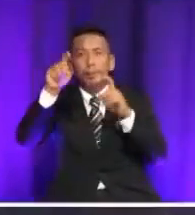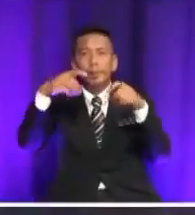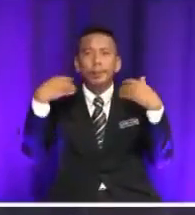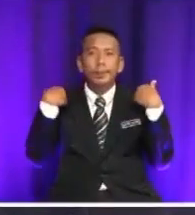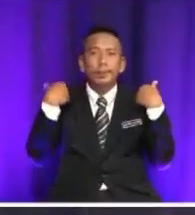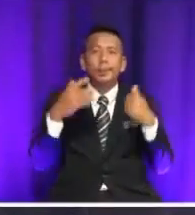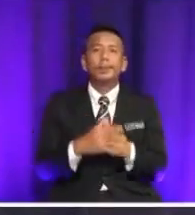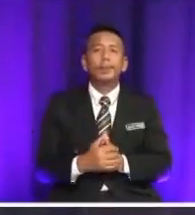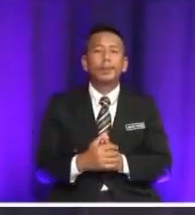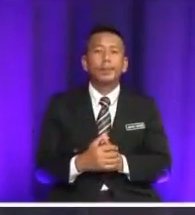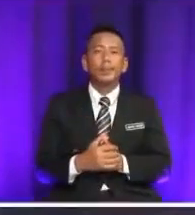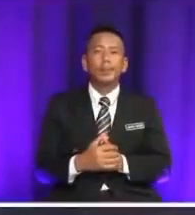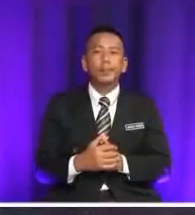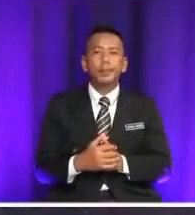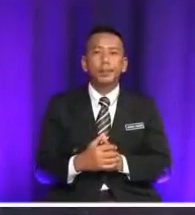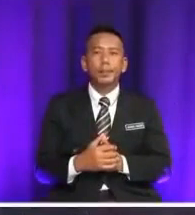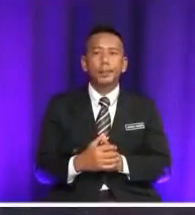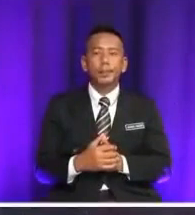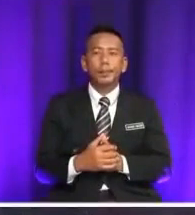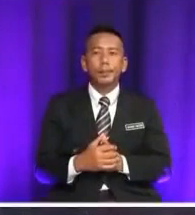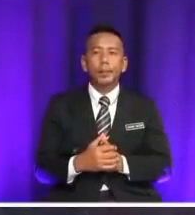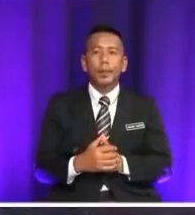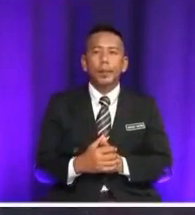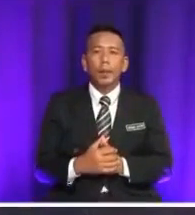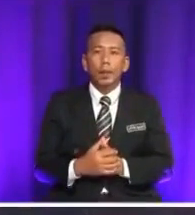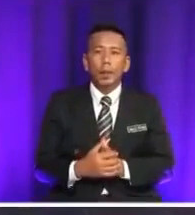ini ataupun kayu juga